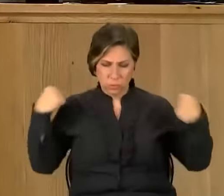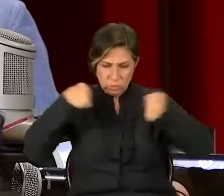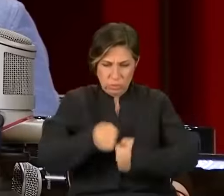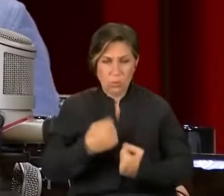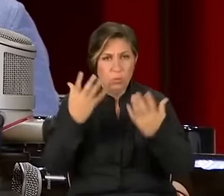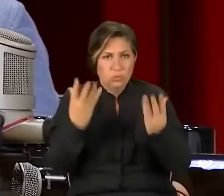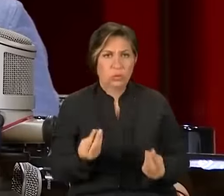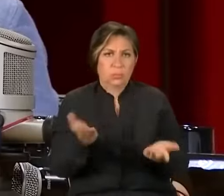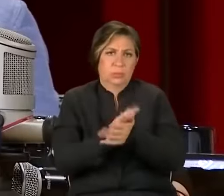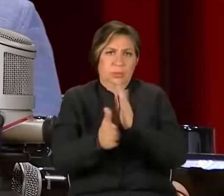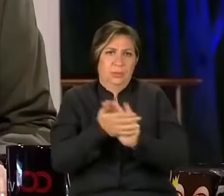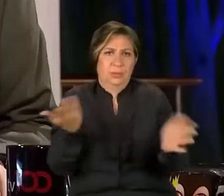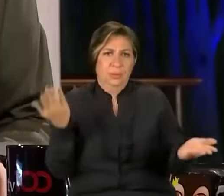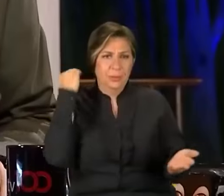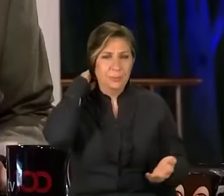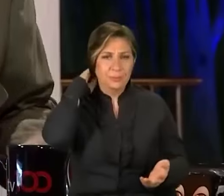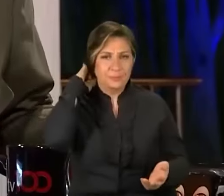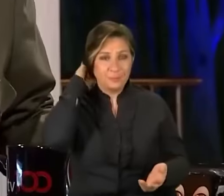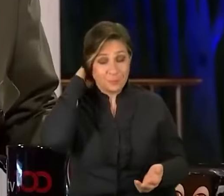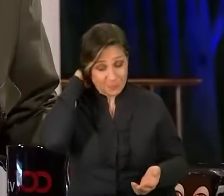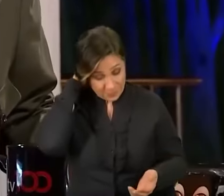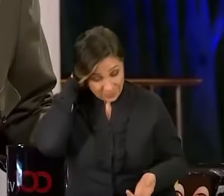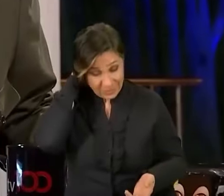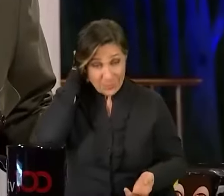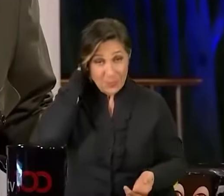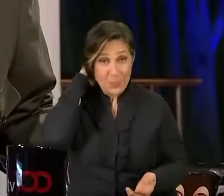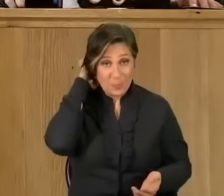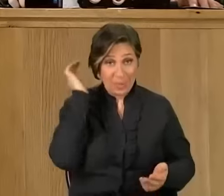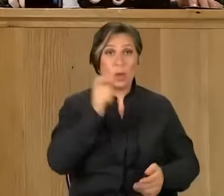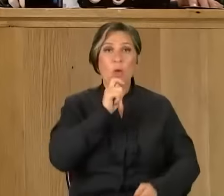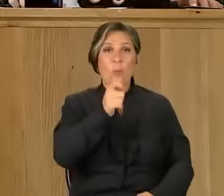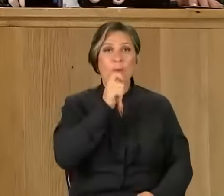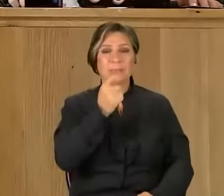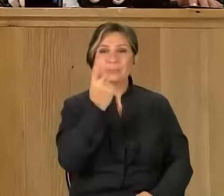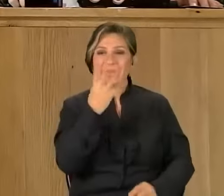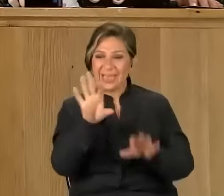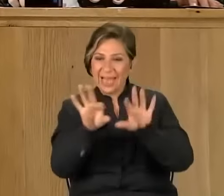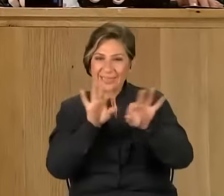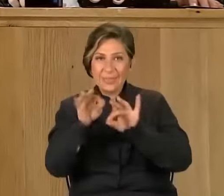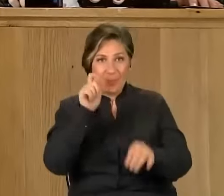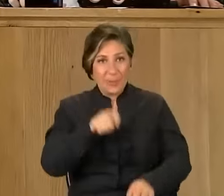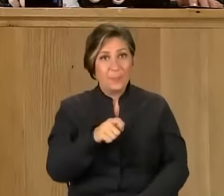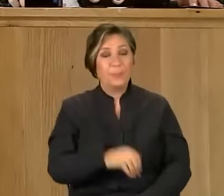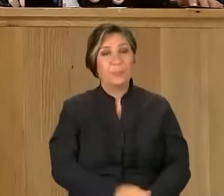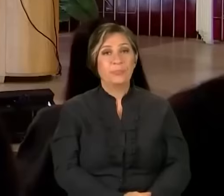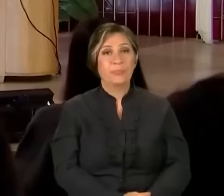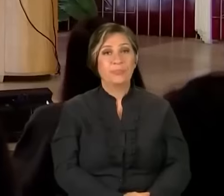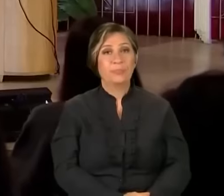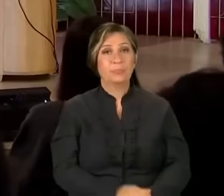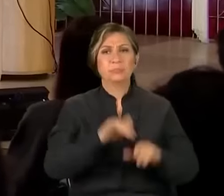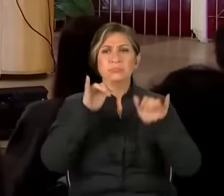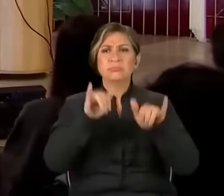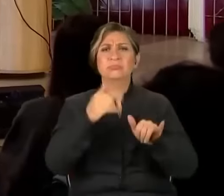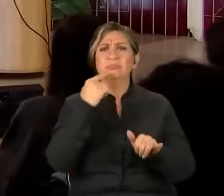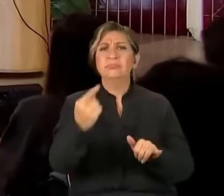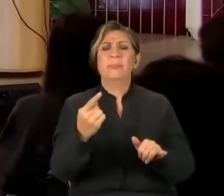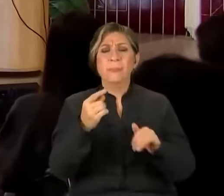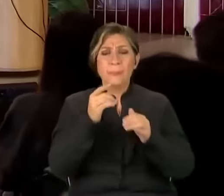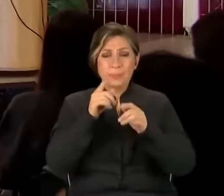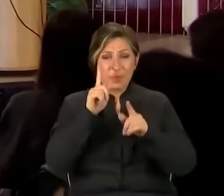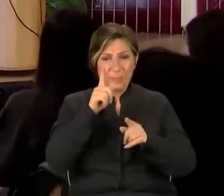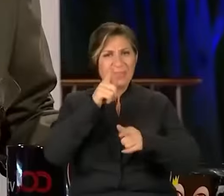olacak o rol dedi yani. Peki. Röportajlarından birkaç alıntı çekelim. Aynen böyle söylüyorsun. Diyorsun